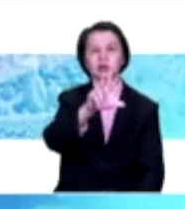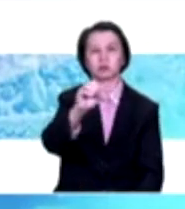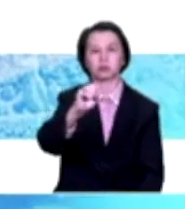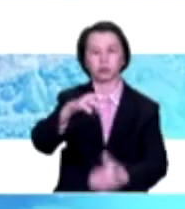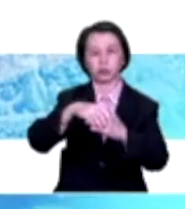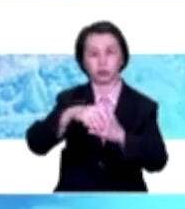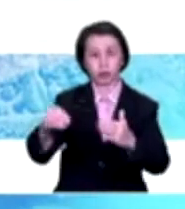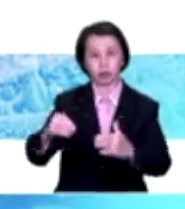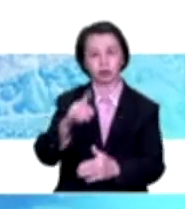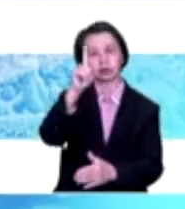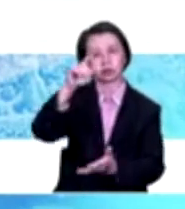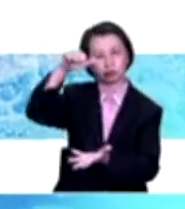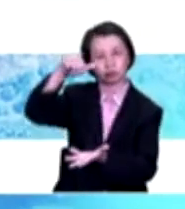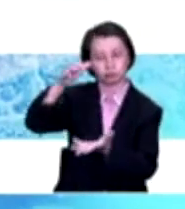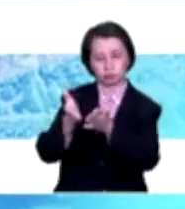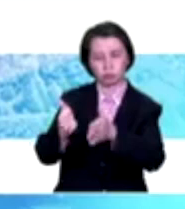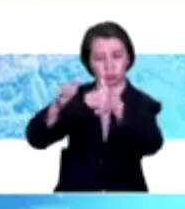RM30 sebotol.